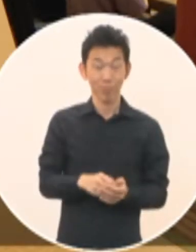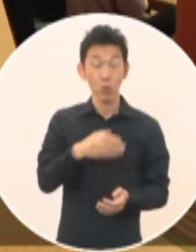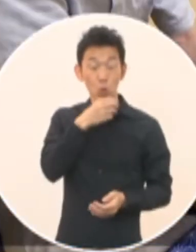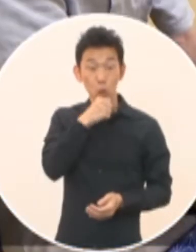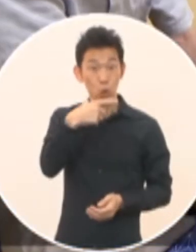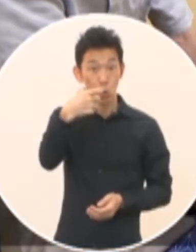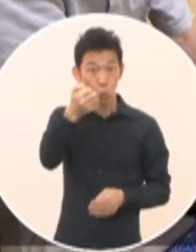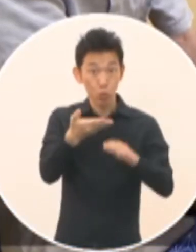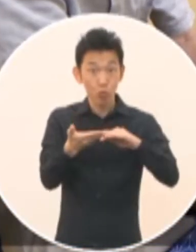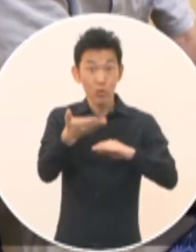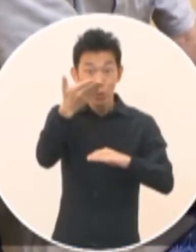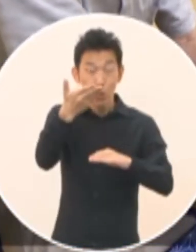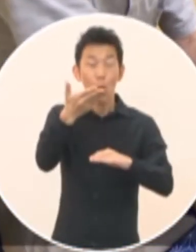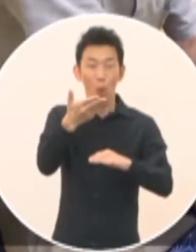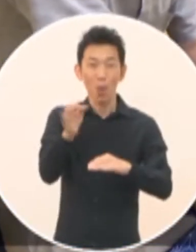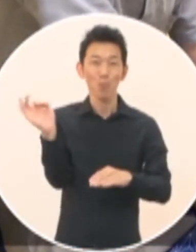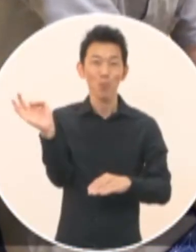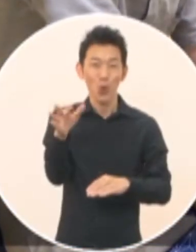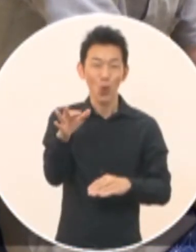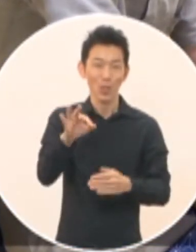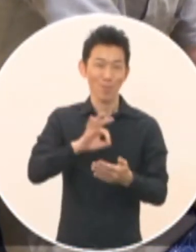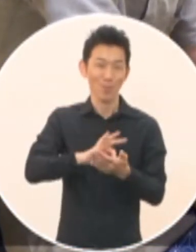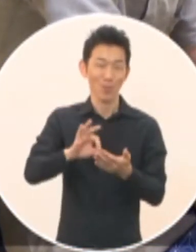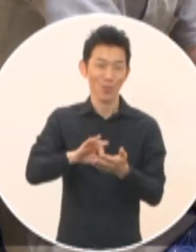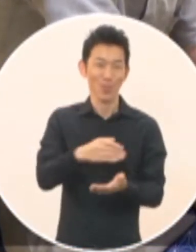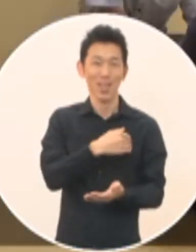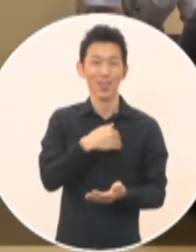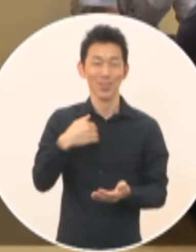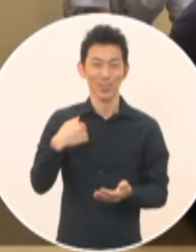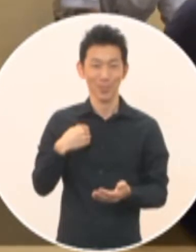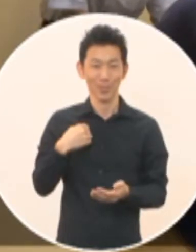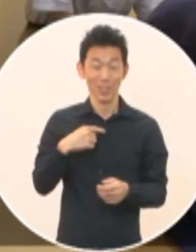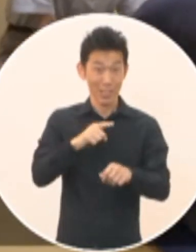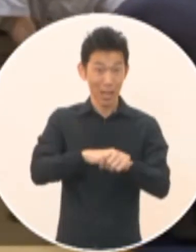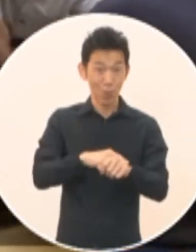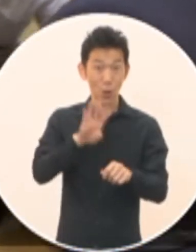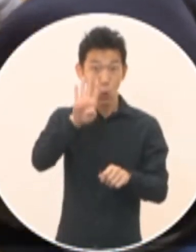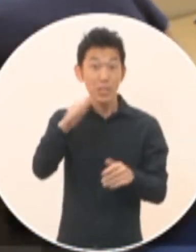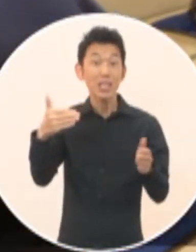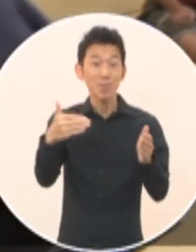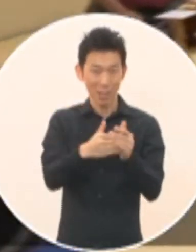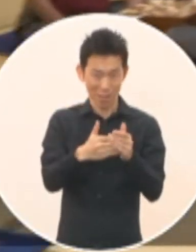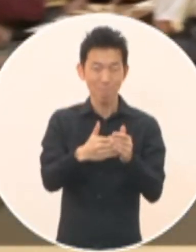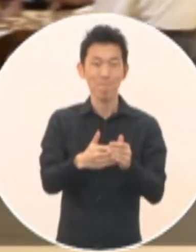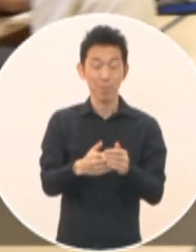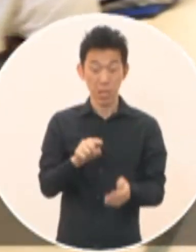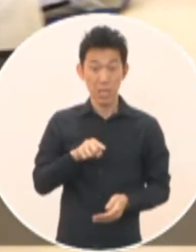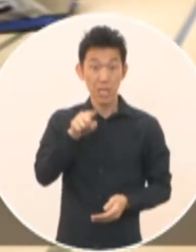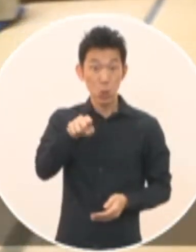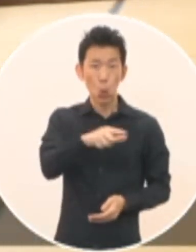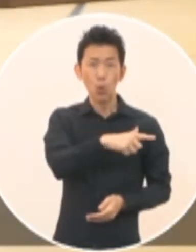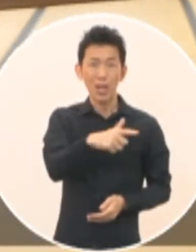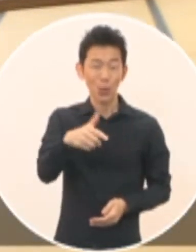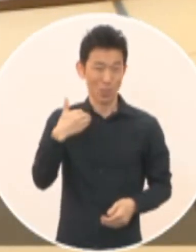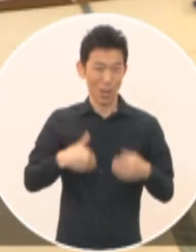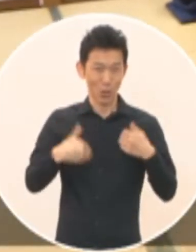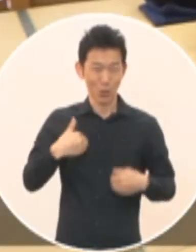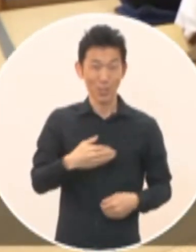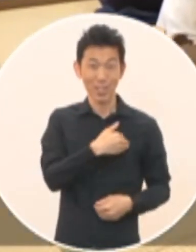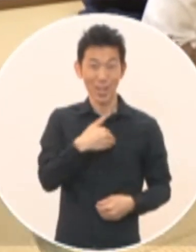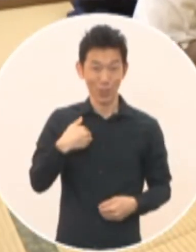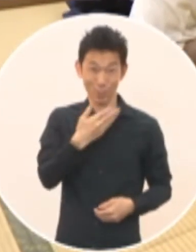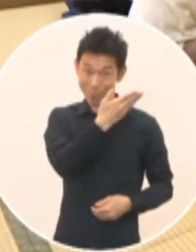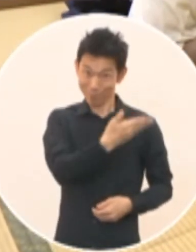60歳以上なら誰でも無料で使えます。皆さん囲碁など思い思いに楽しんでいますね。